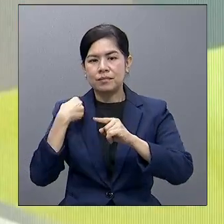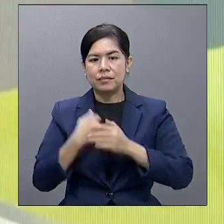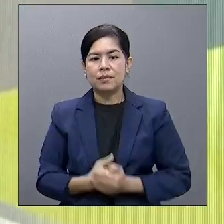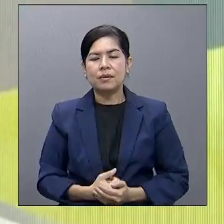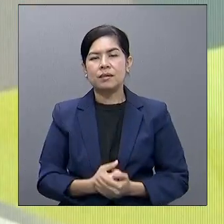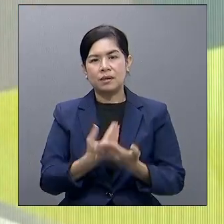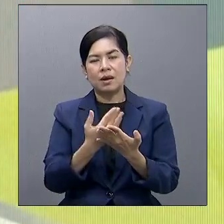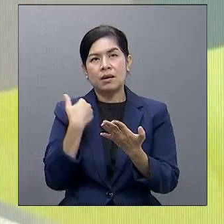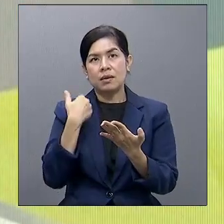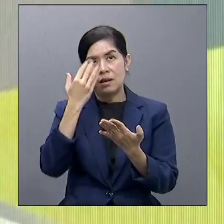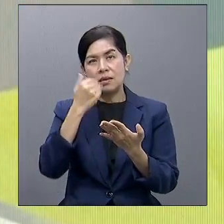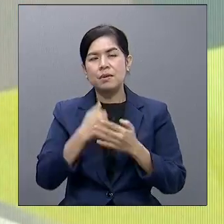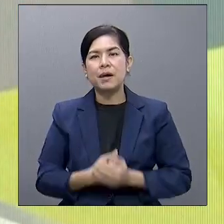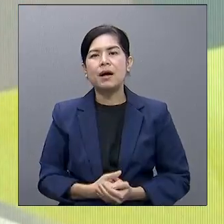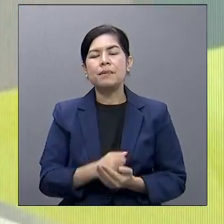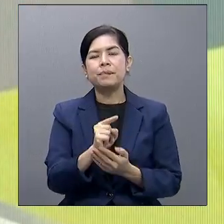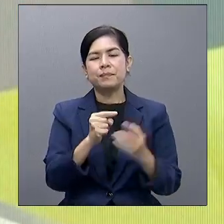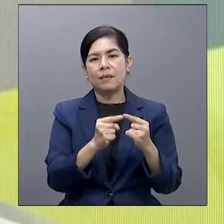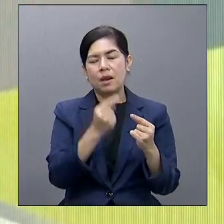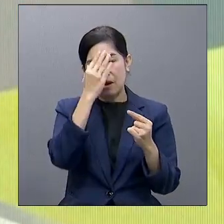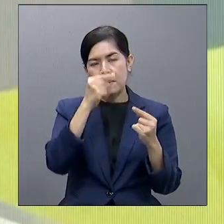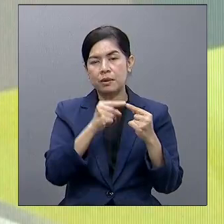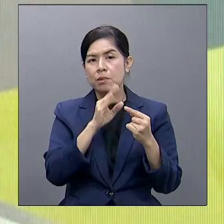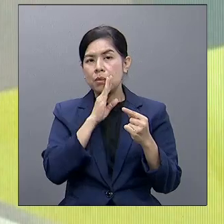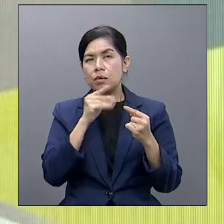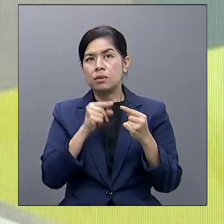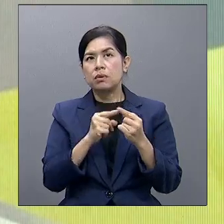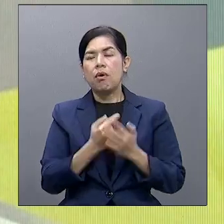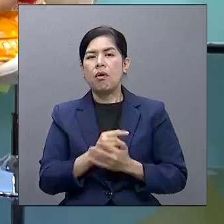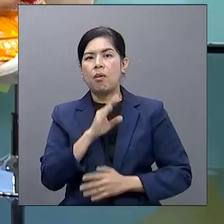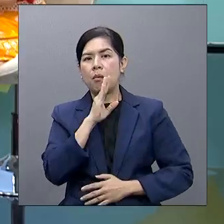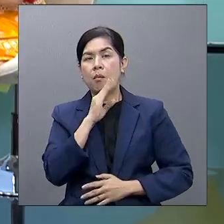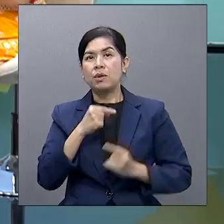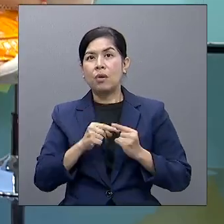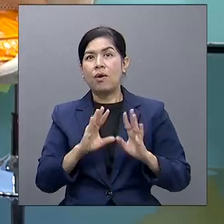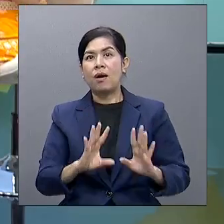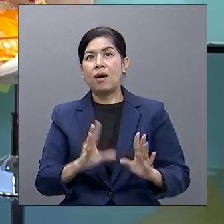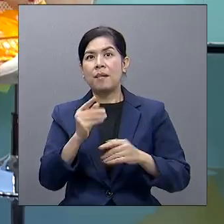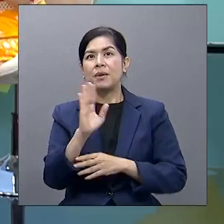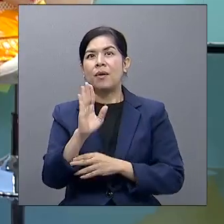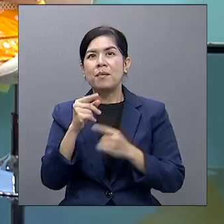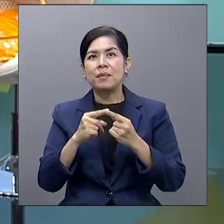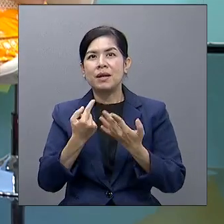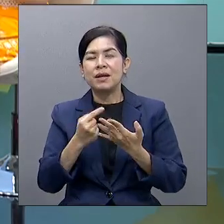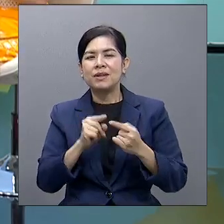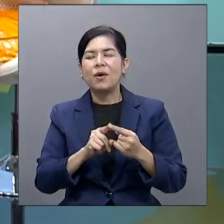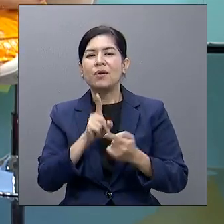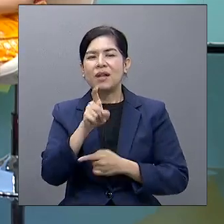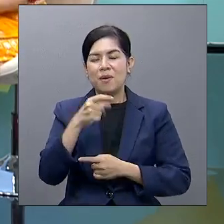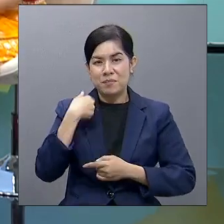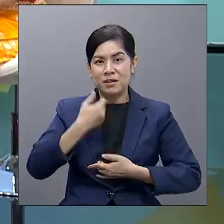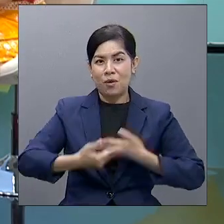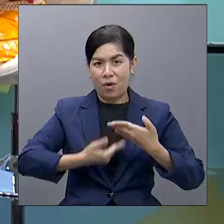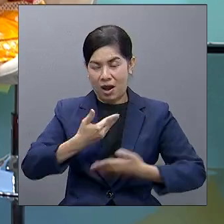คืนค่ะคุณผู้ชมนะคะใส่แต่ว่าถ้าเกิดหายไปไม่ต้องแปลกใจนะคือเราโทรศัพท์ถามว่าเออขายมั้คะผืนนี้